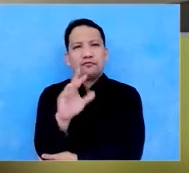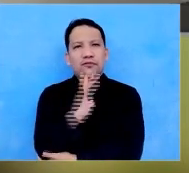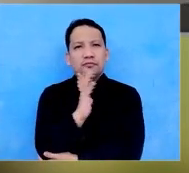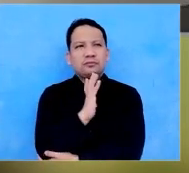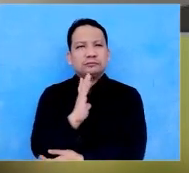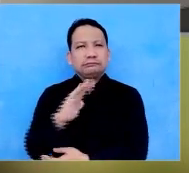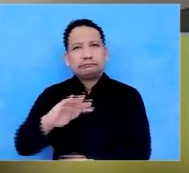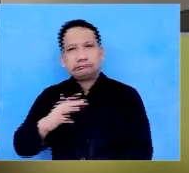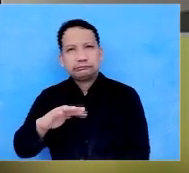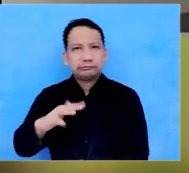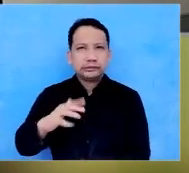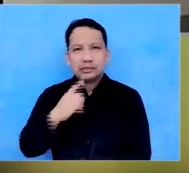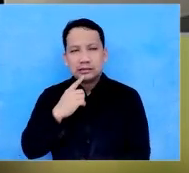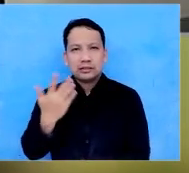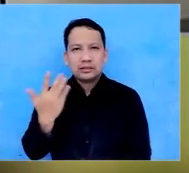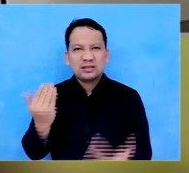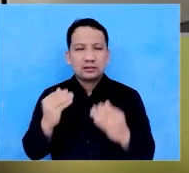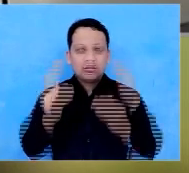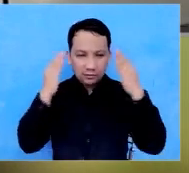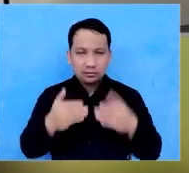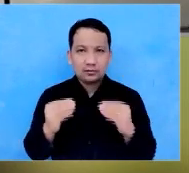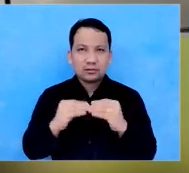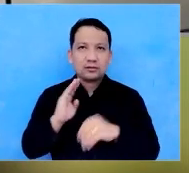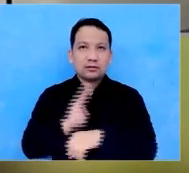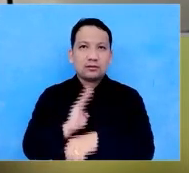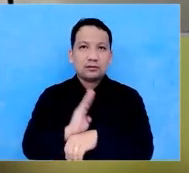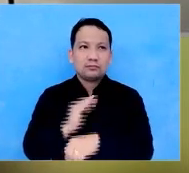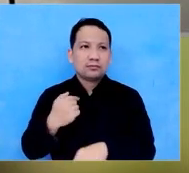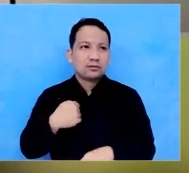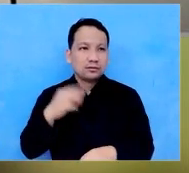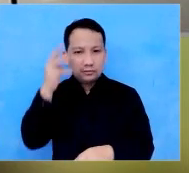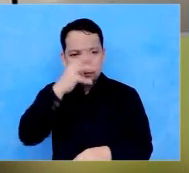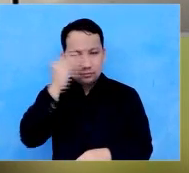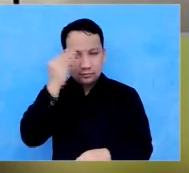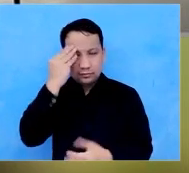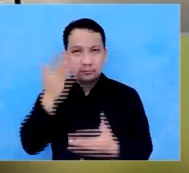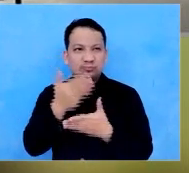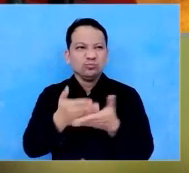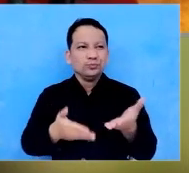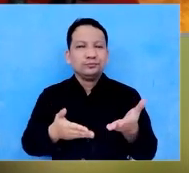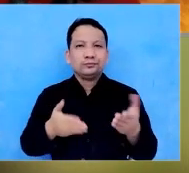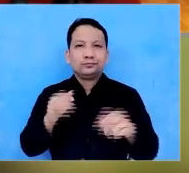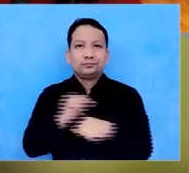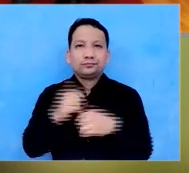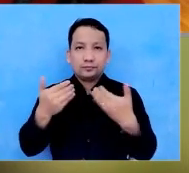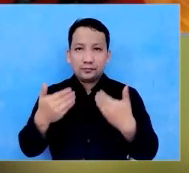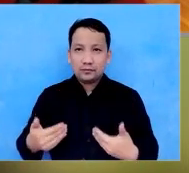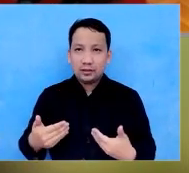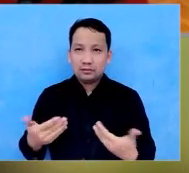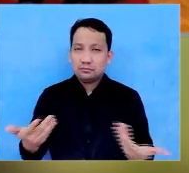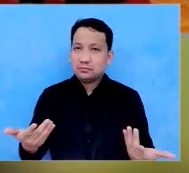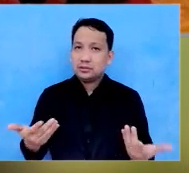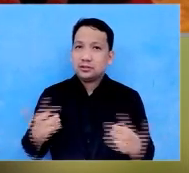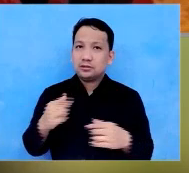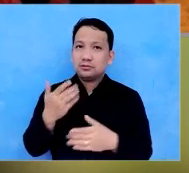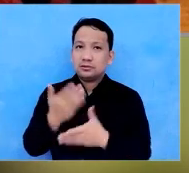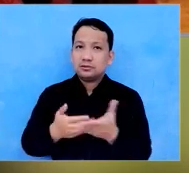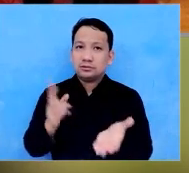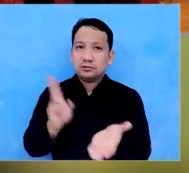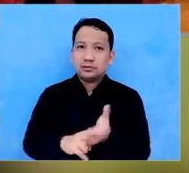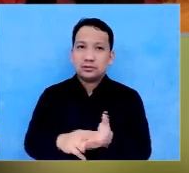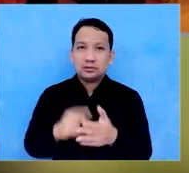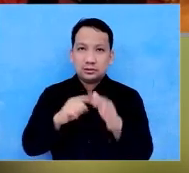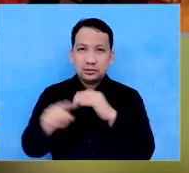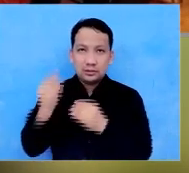hesitant kasi I was really focused on the business and I was worried na mahati yung time. So that's why I signed patakas dun